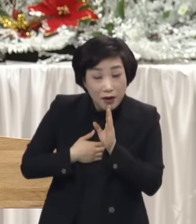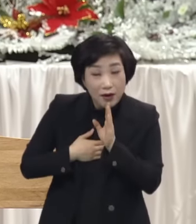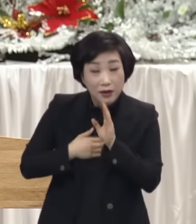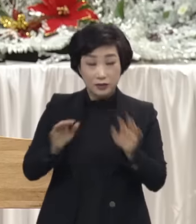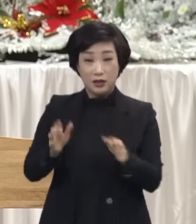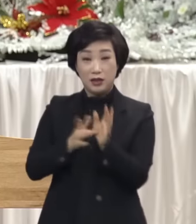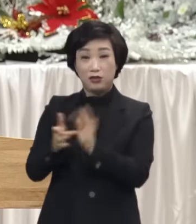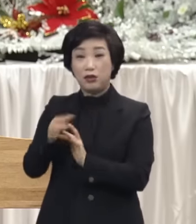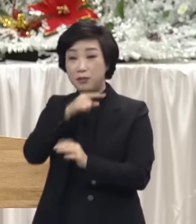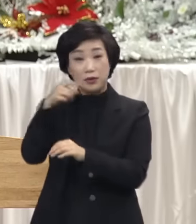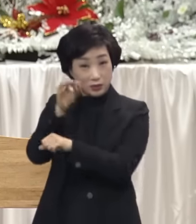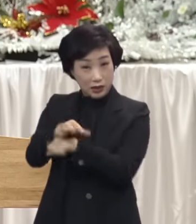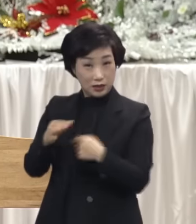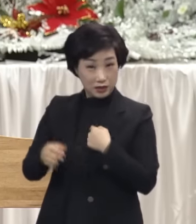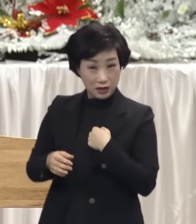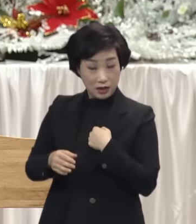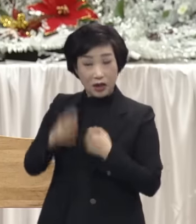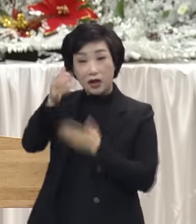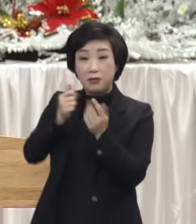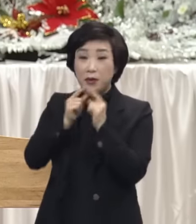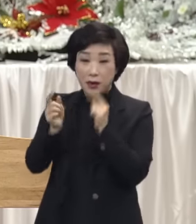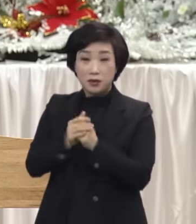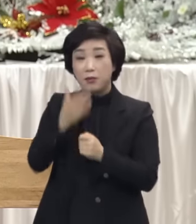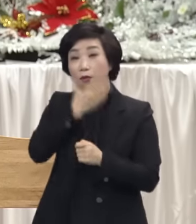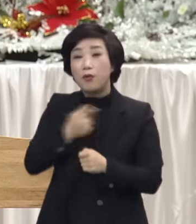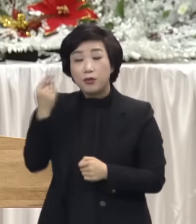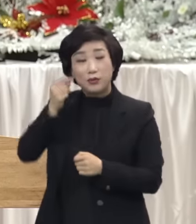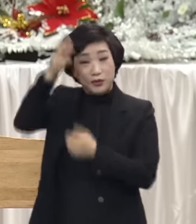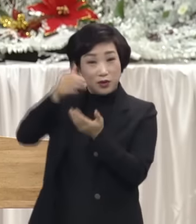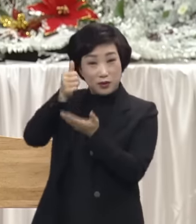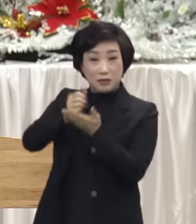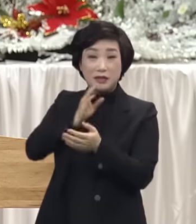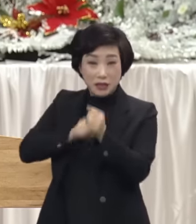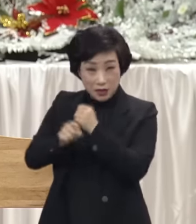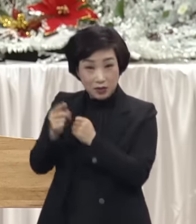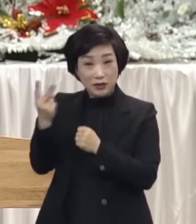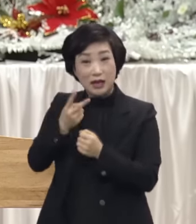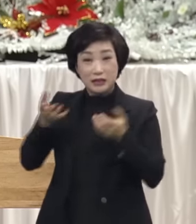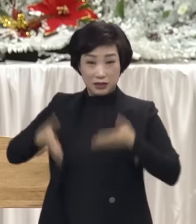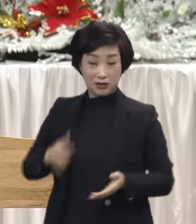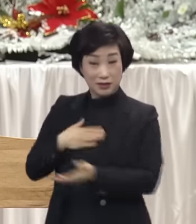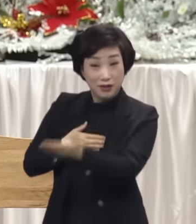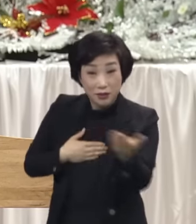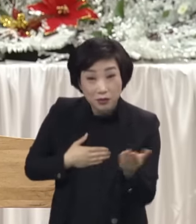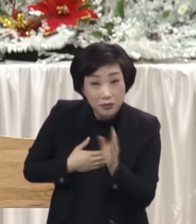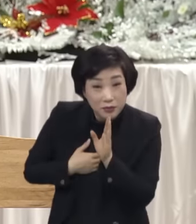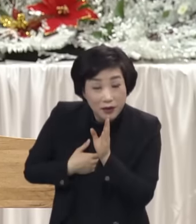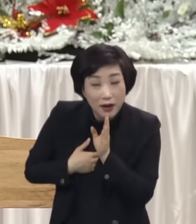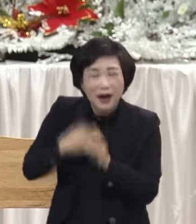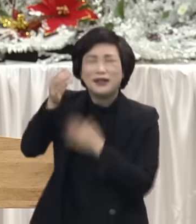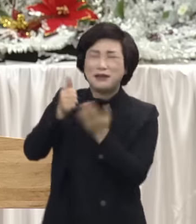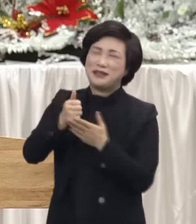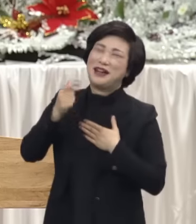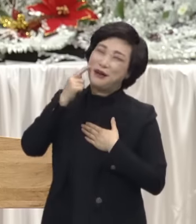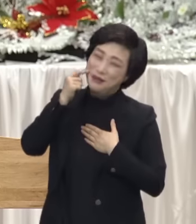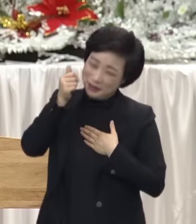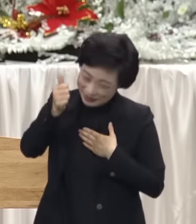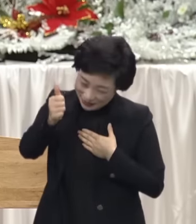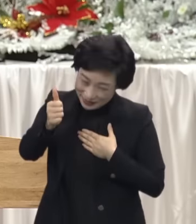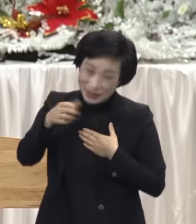주고 사 말씀으로 복음으로 성령으로 진리로 거듭나게 하시고 하나님을 아버지라